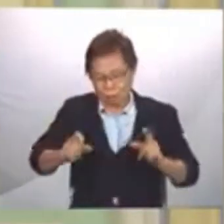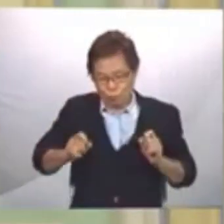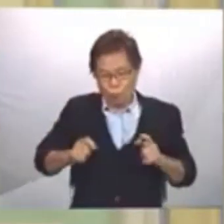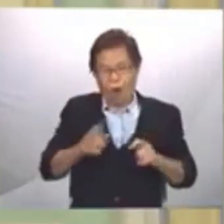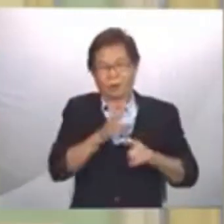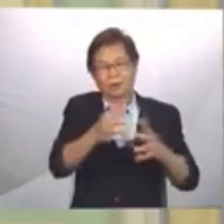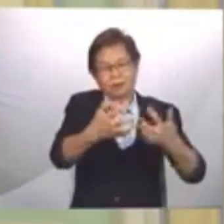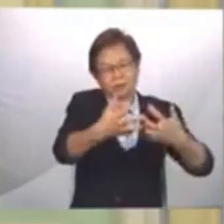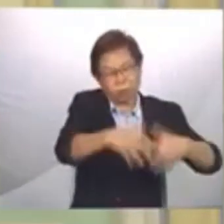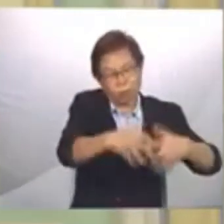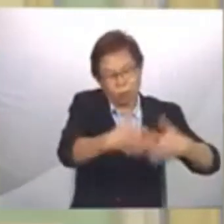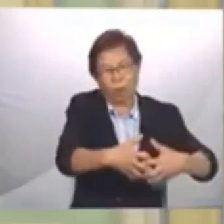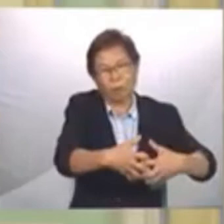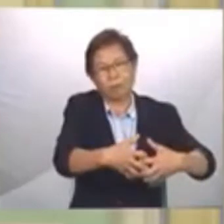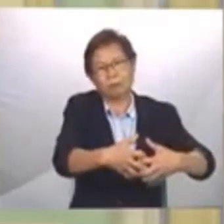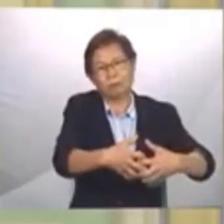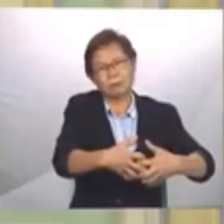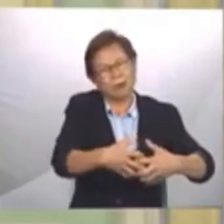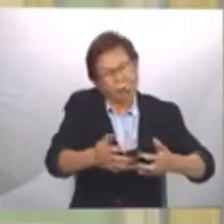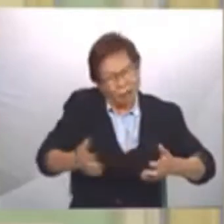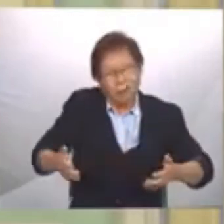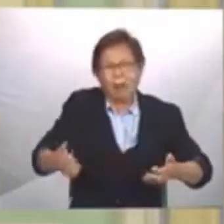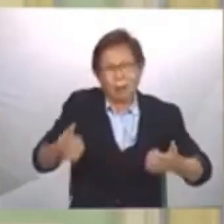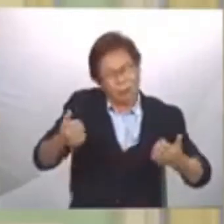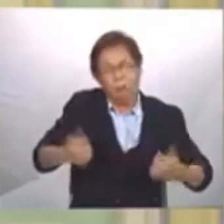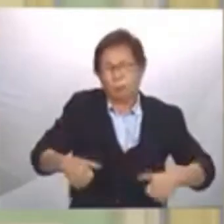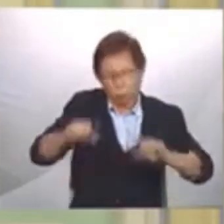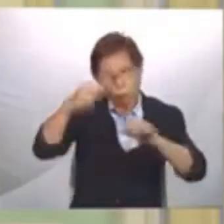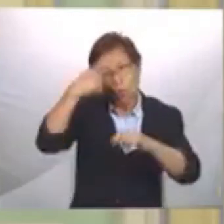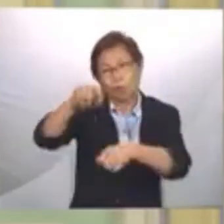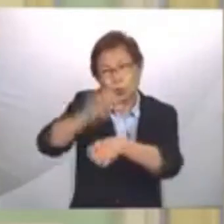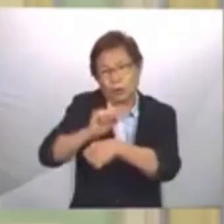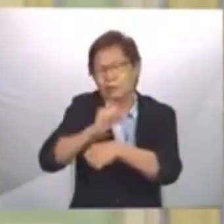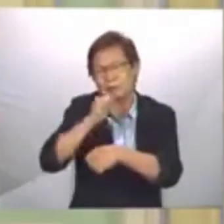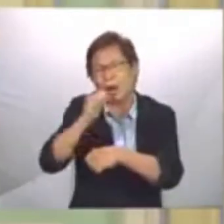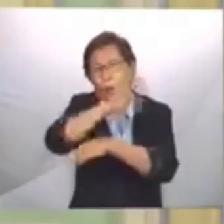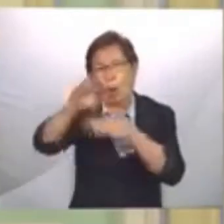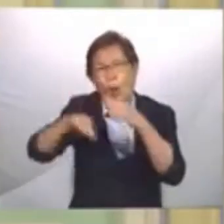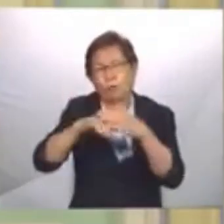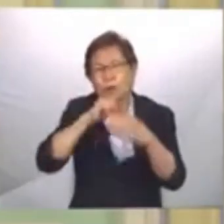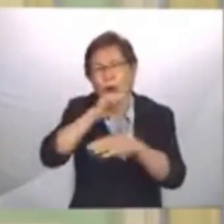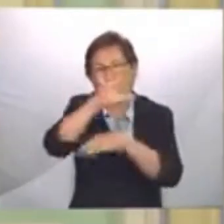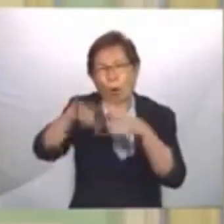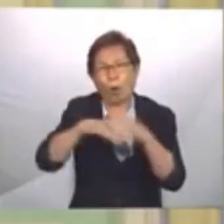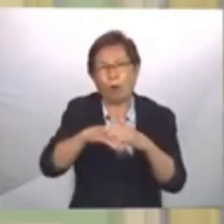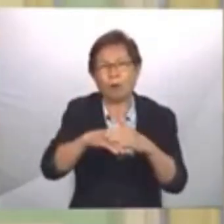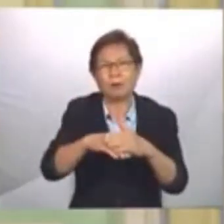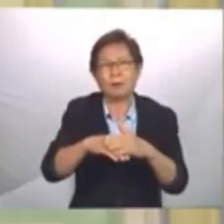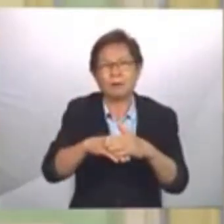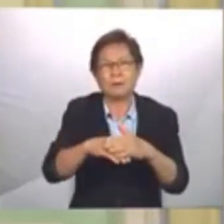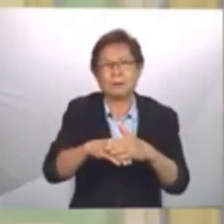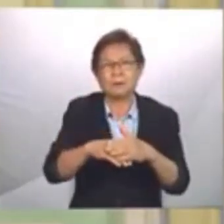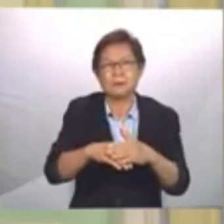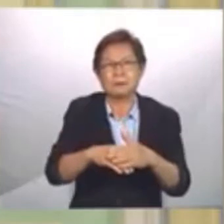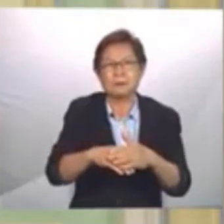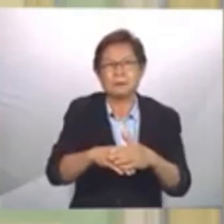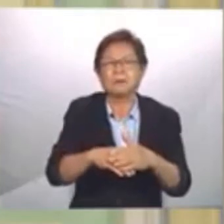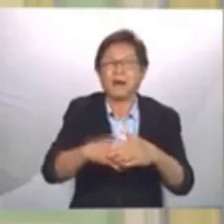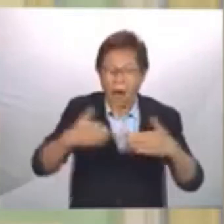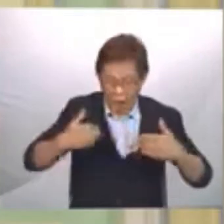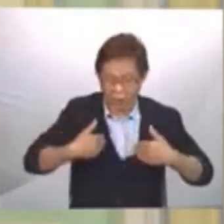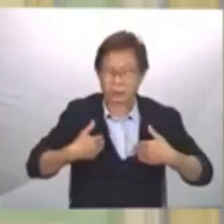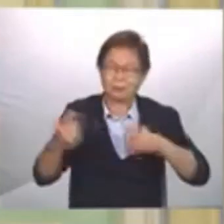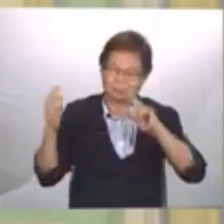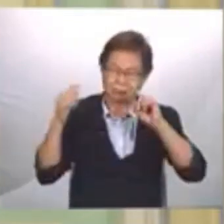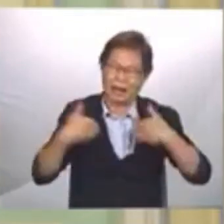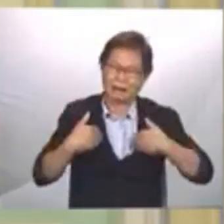perkilangan dan sebagainya untuk bekerja. Ya, tidak semua diberi pelepasan untuk tidak datang bekerja, ada yang datang